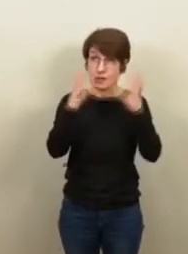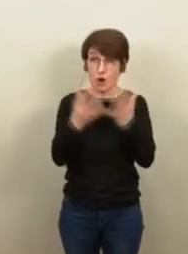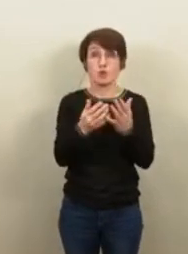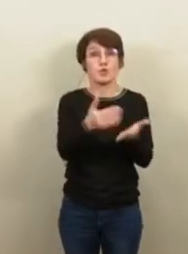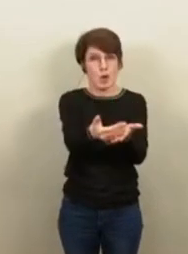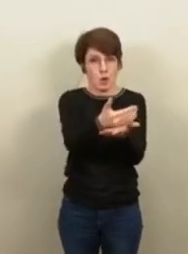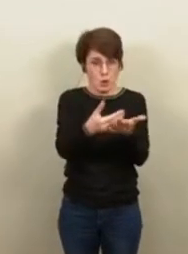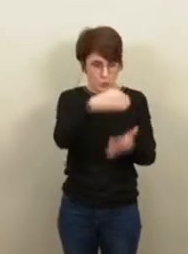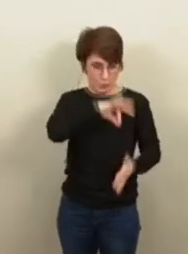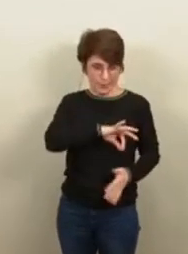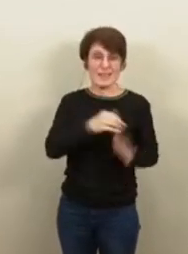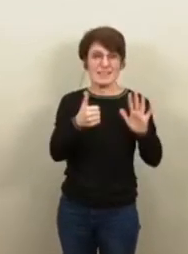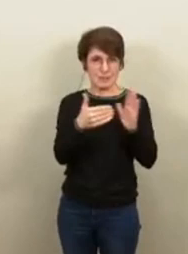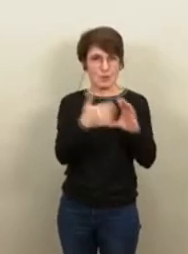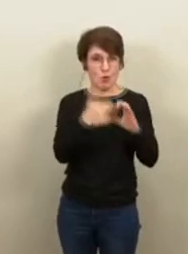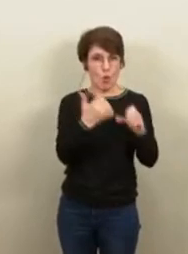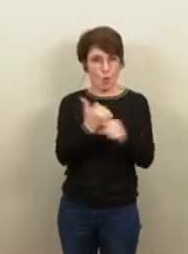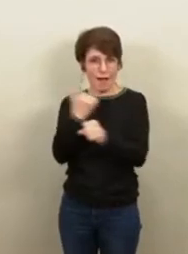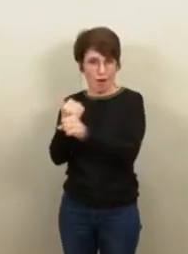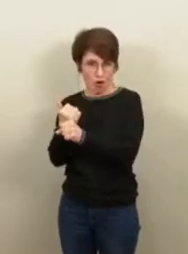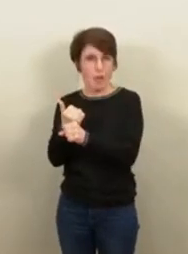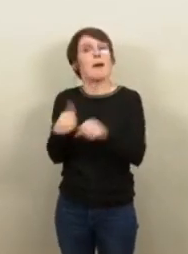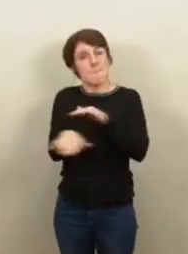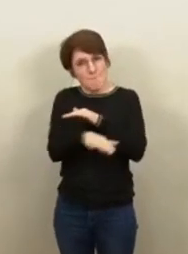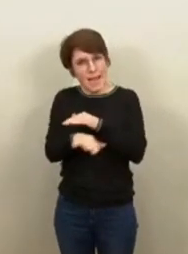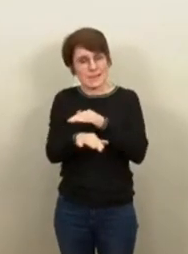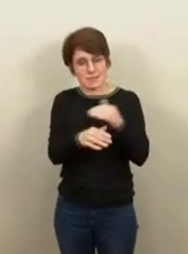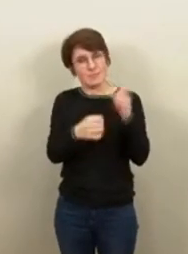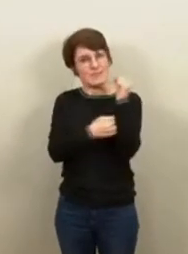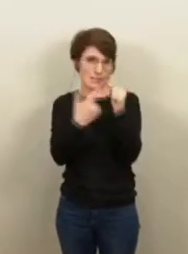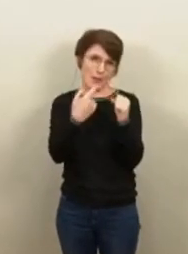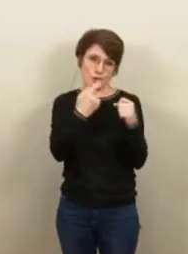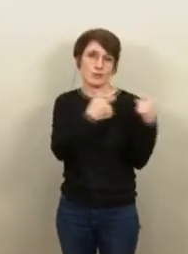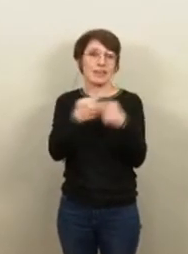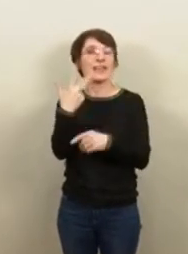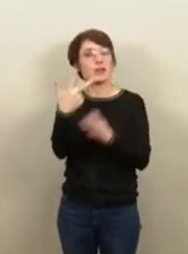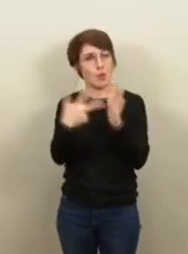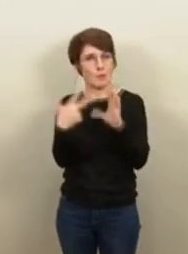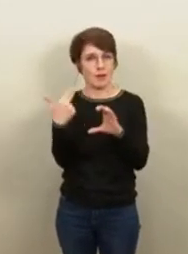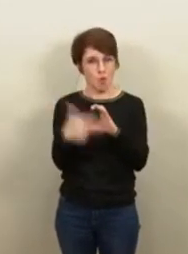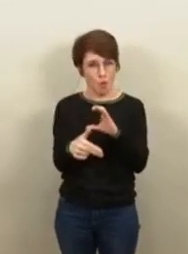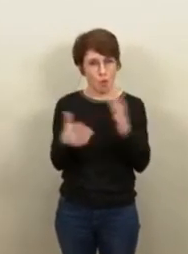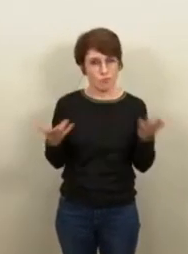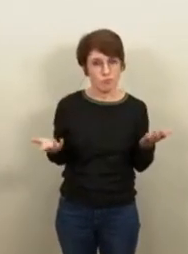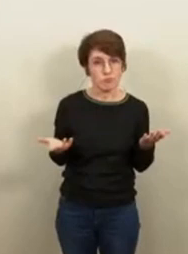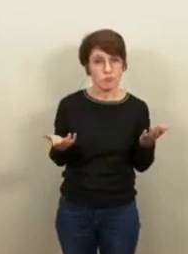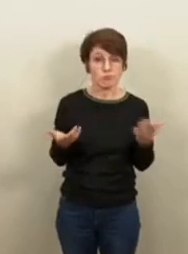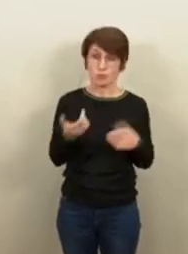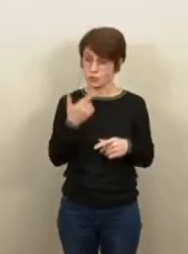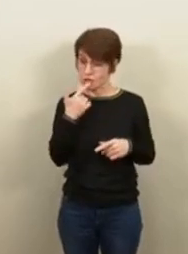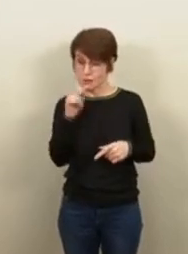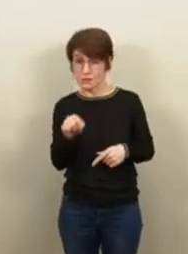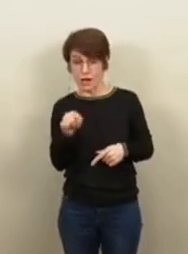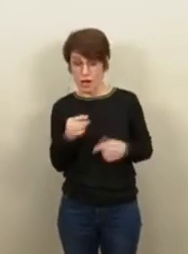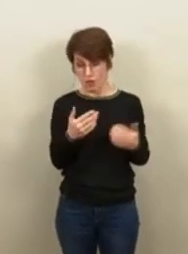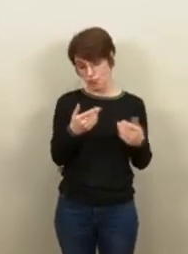an, aurait donné une base de 3 000 €, ce qui, d'après les chiffres des locations grenobloises, correspond environ